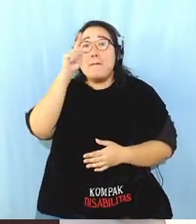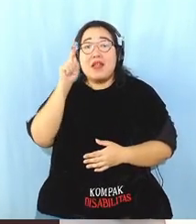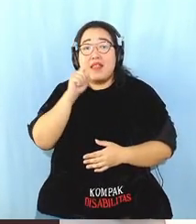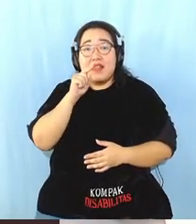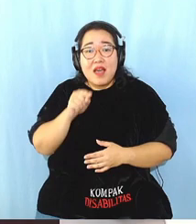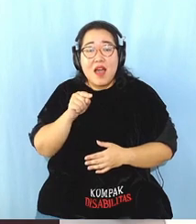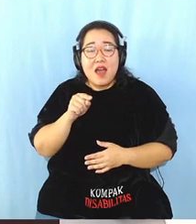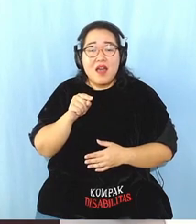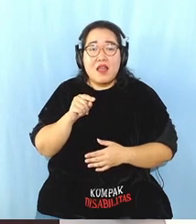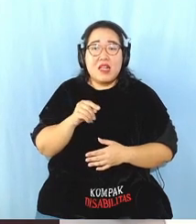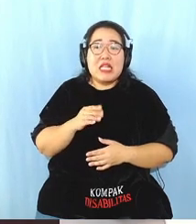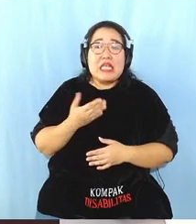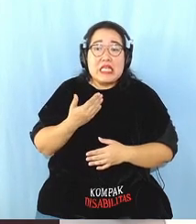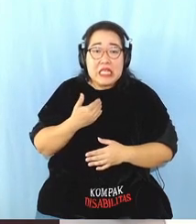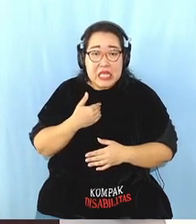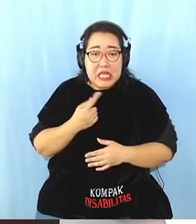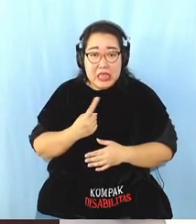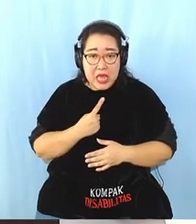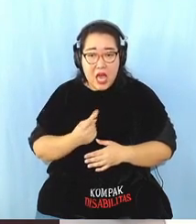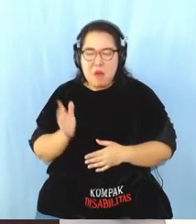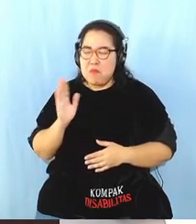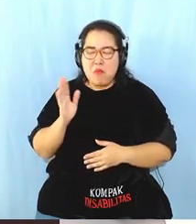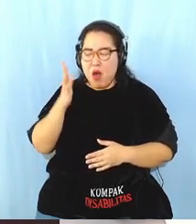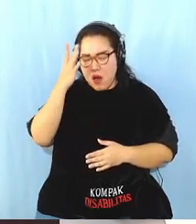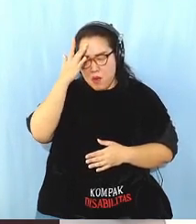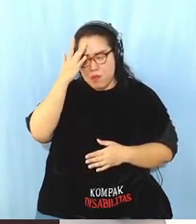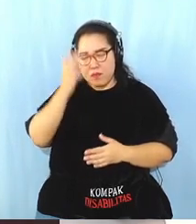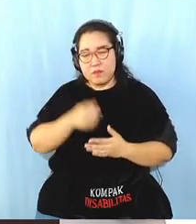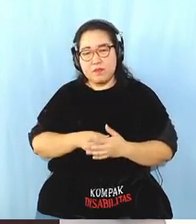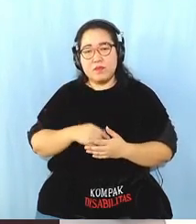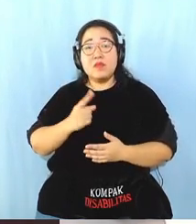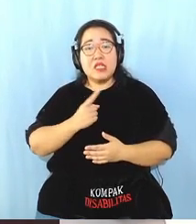Tetapi saudara-saudari, dalam keterbatasan kita,